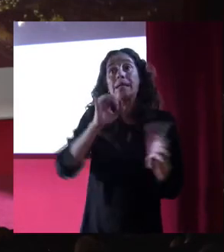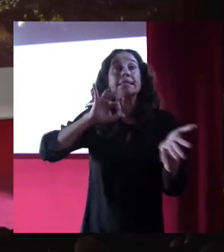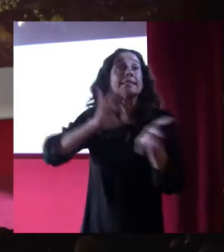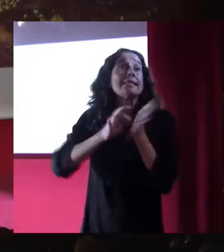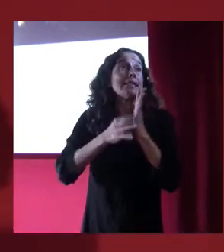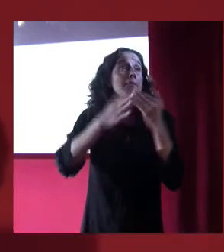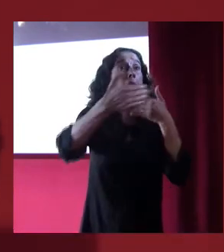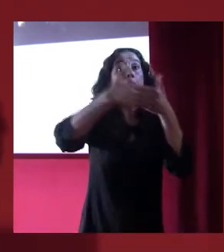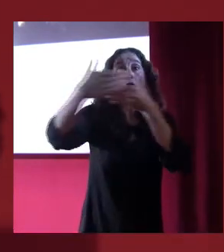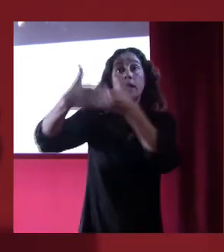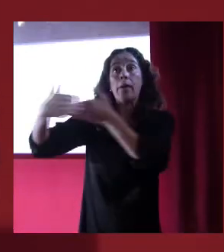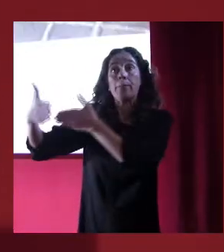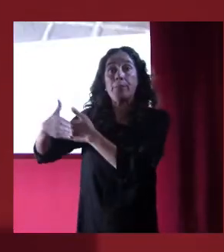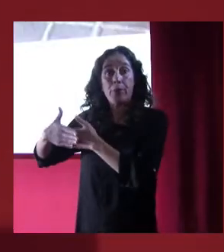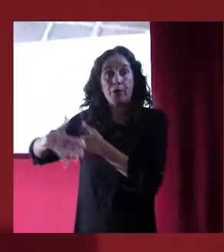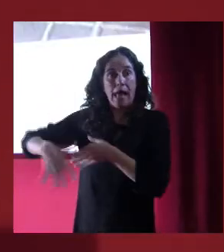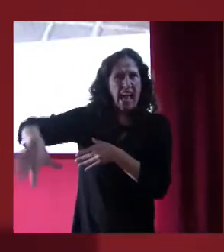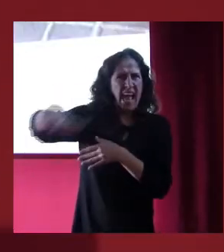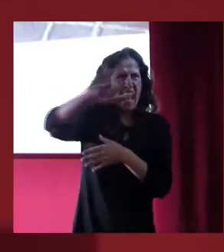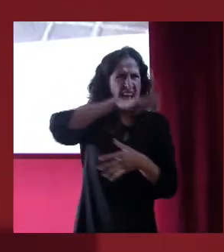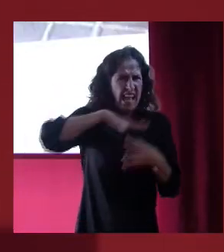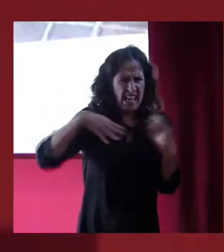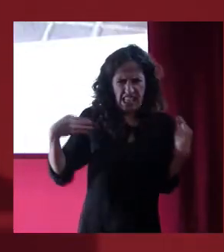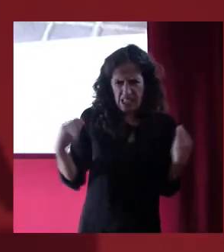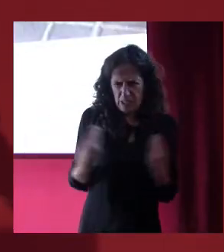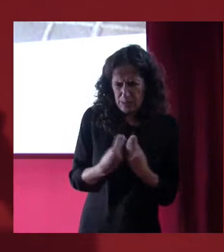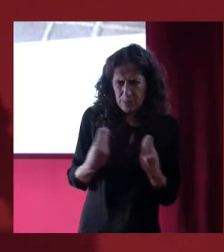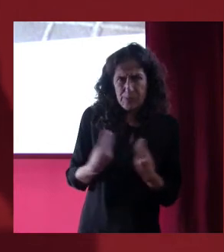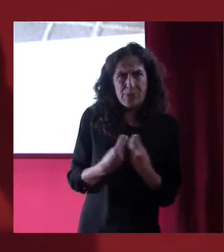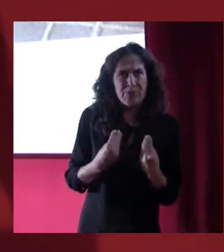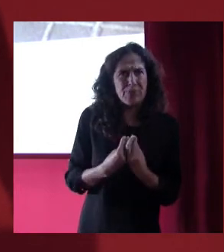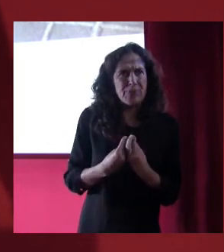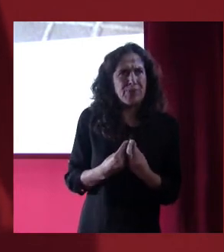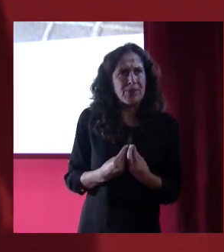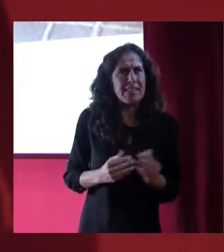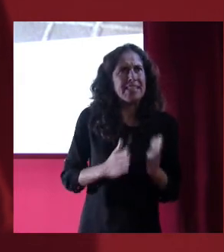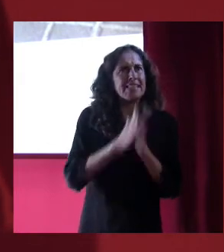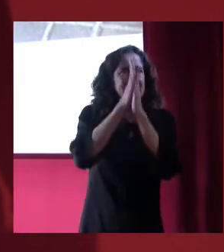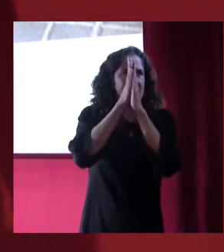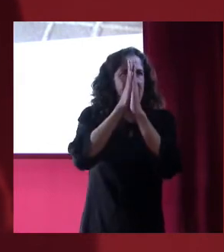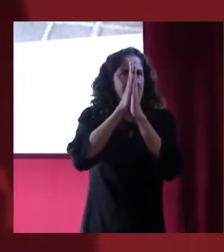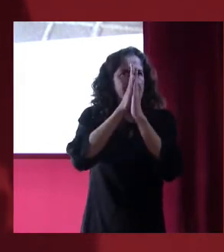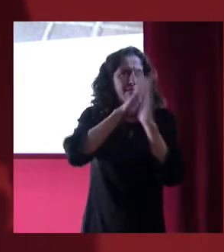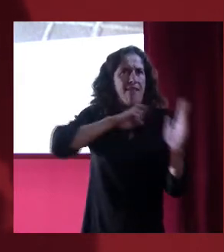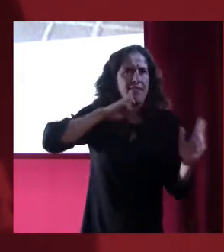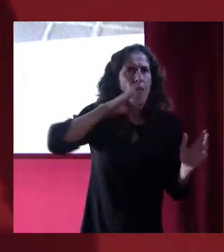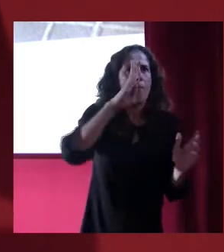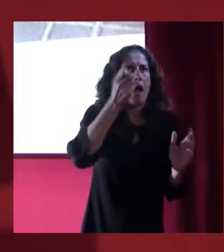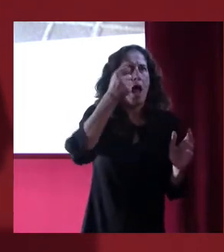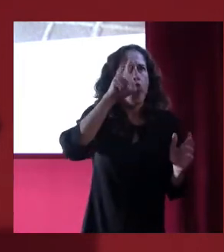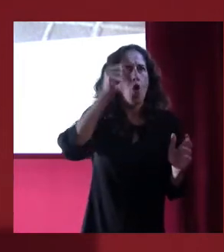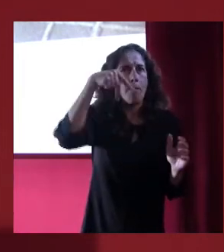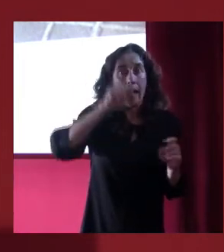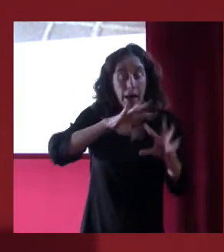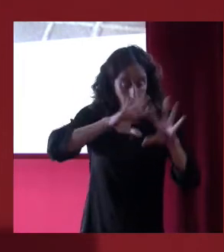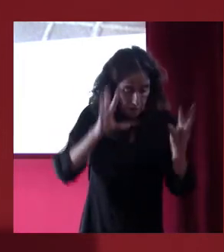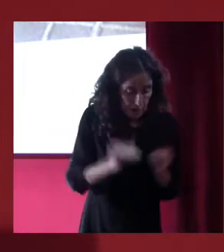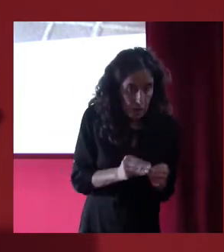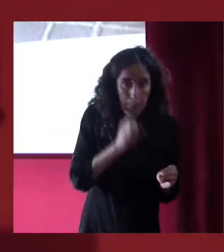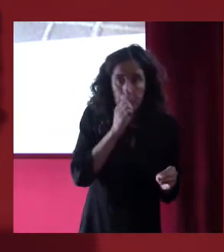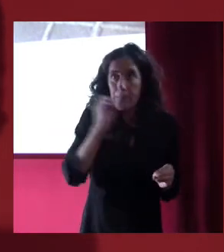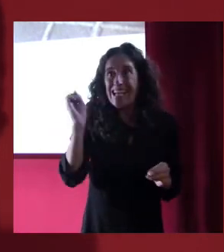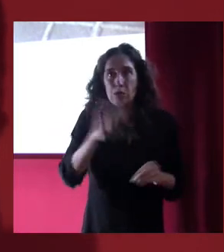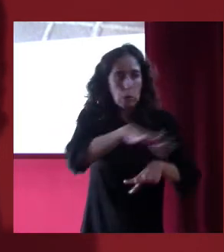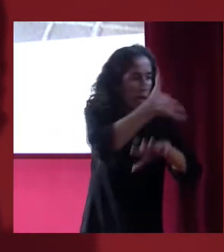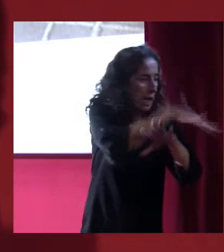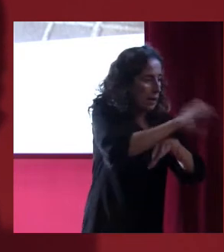porta a porta en un barri tan densament poblat com és Sant Andreu de Palomar. El resultat? Bosses